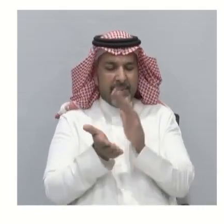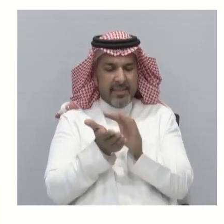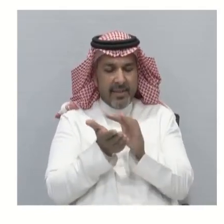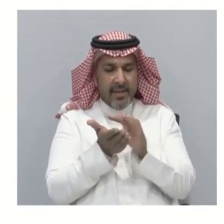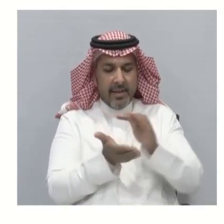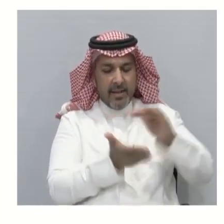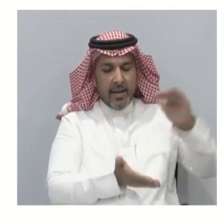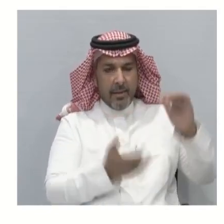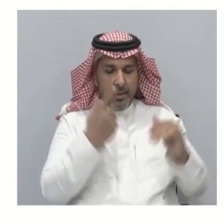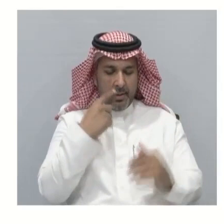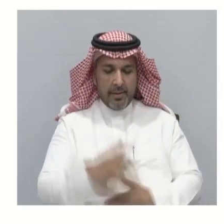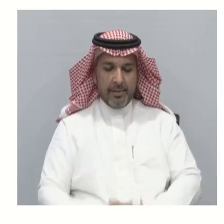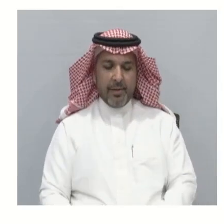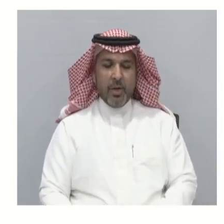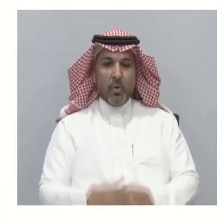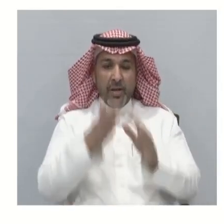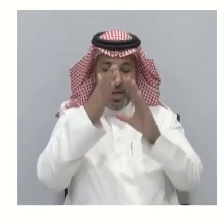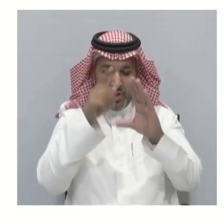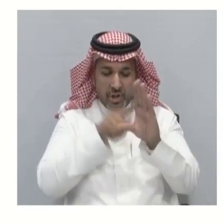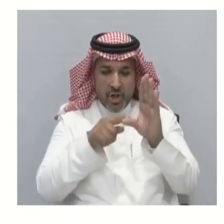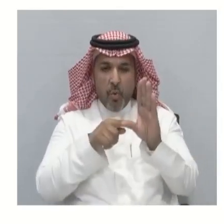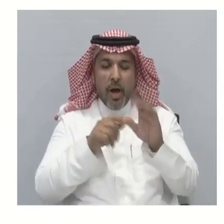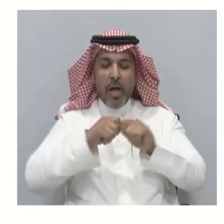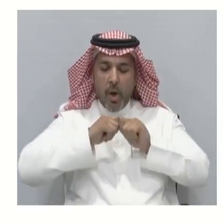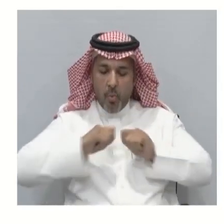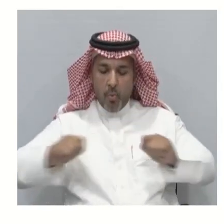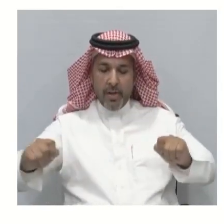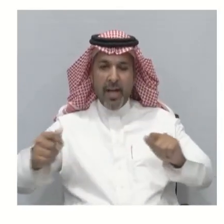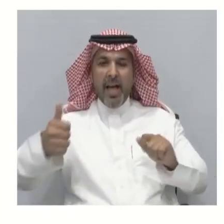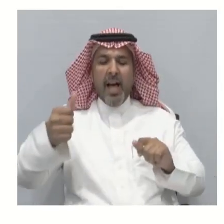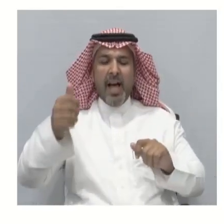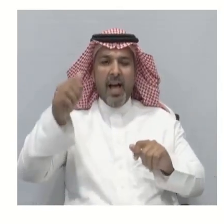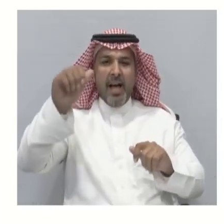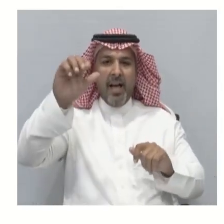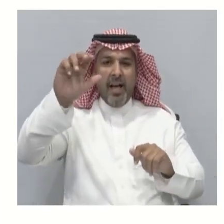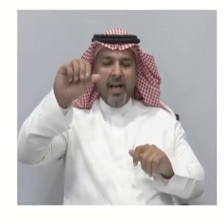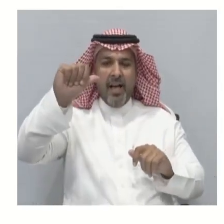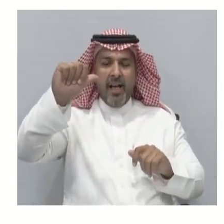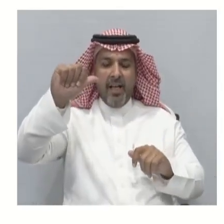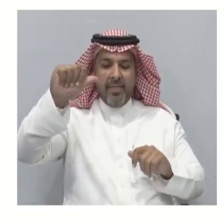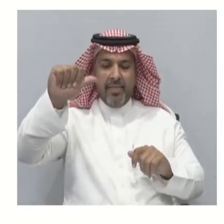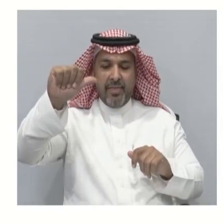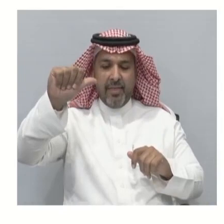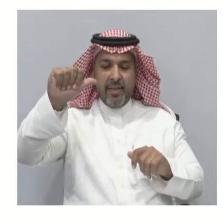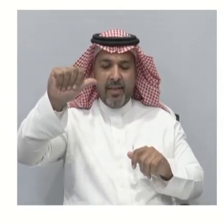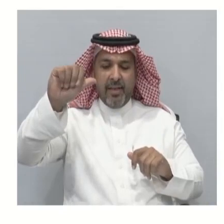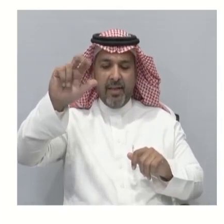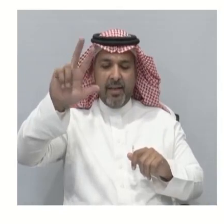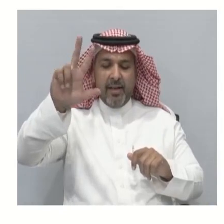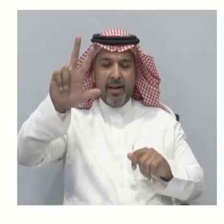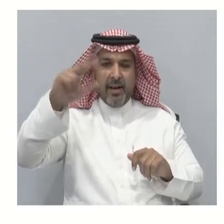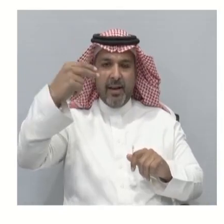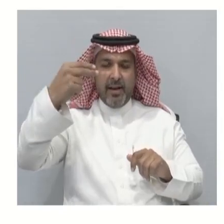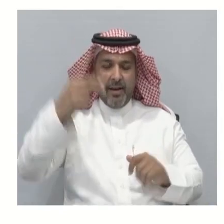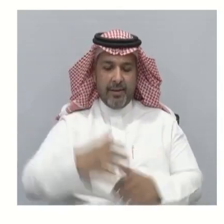الاكبر وتلاحظون هنا قال لك ايش ذكر لك حاجتين اكتب الزوايا اولا بعد ذلك اكتب